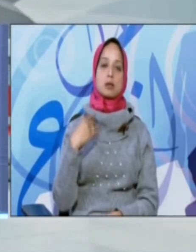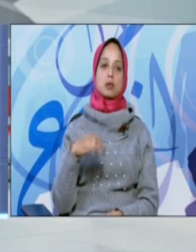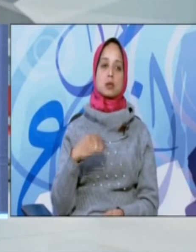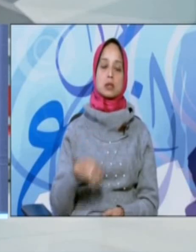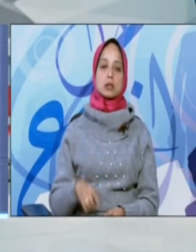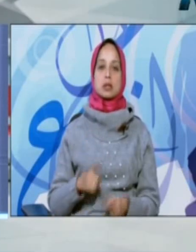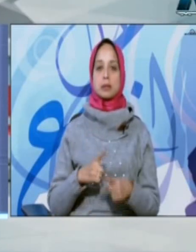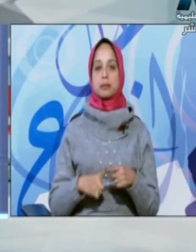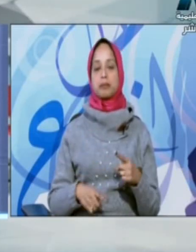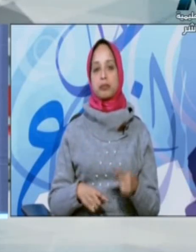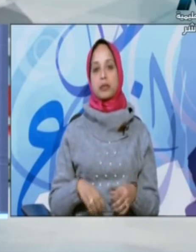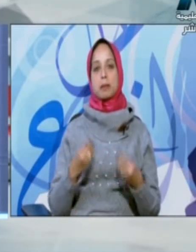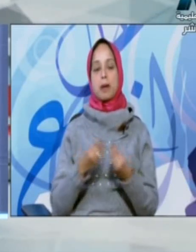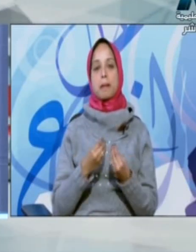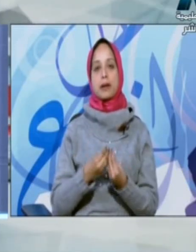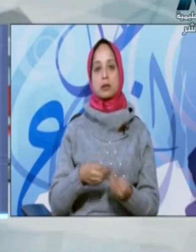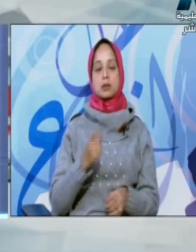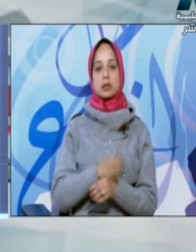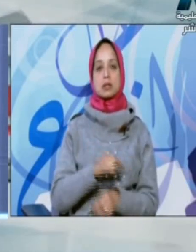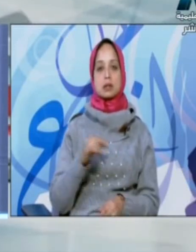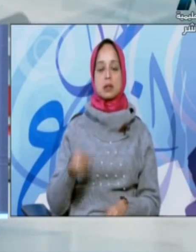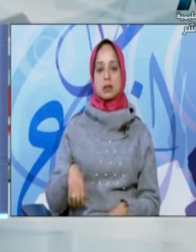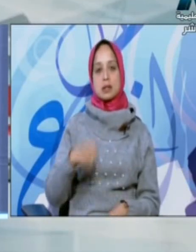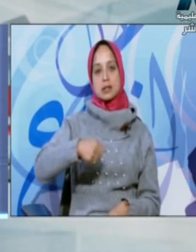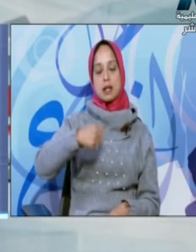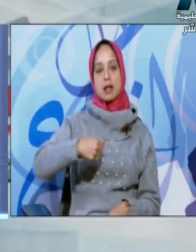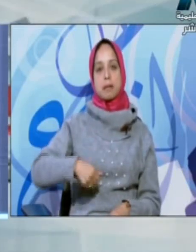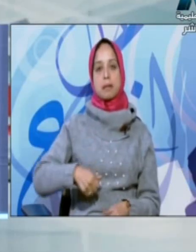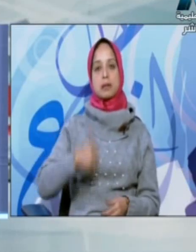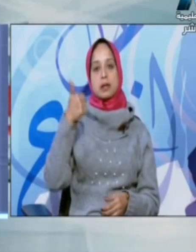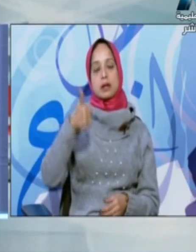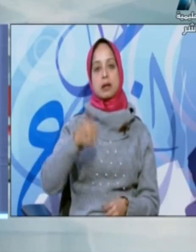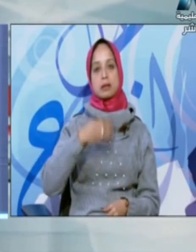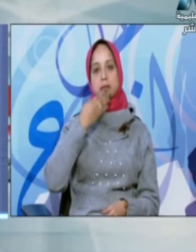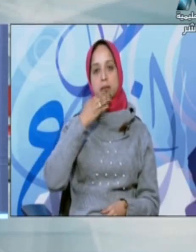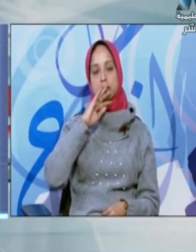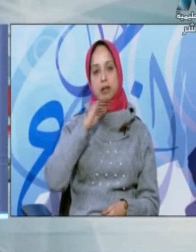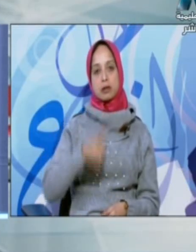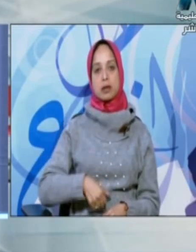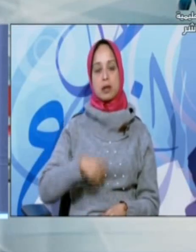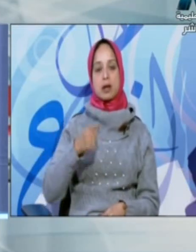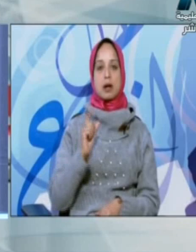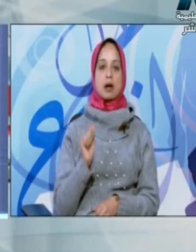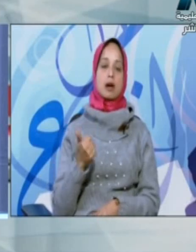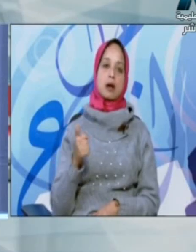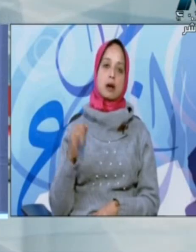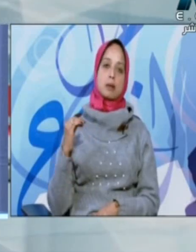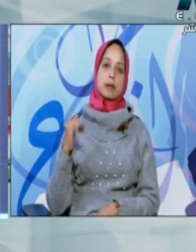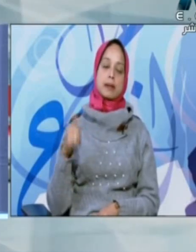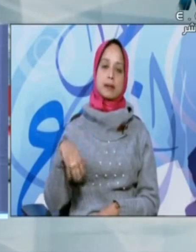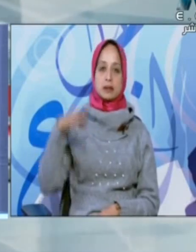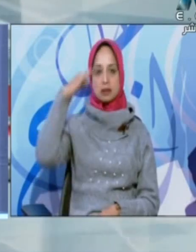الاستاذ محمود مع رق تحيات واجمل امنيات لكم بالنجاح والتوفيق. هذا احمد صلاح يحييكم، والسلام عليكم ورحمه الله وبركاته.